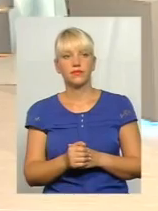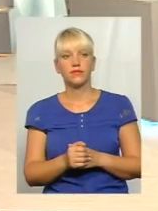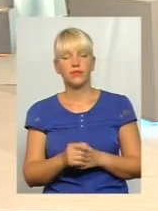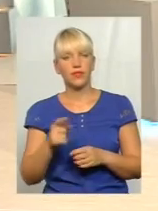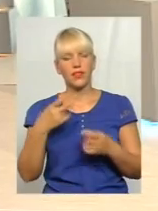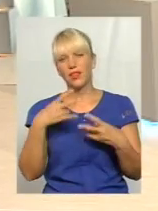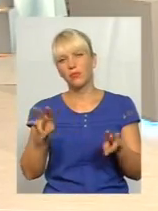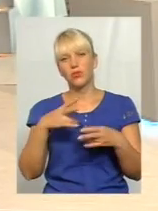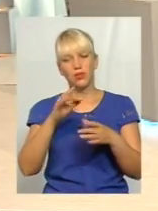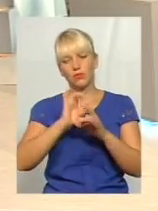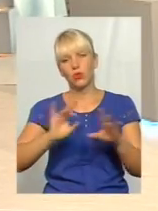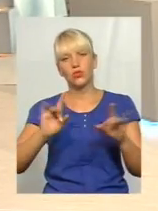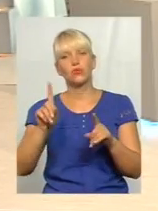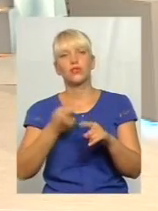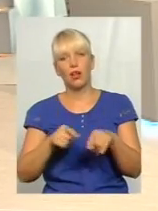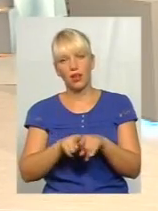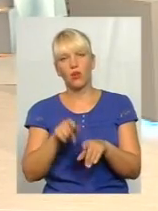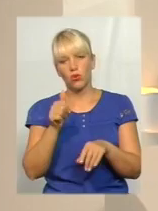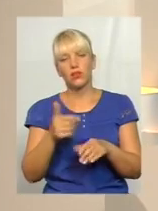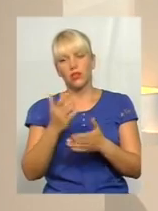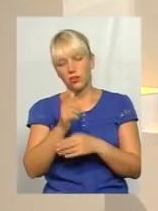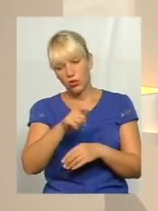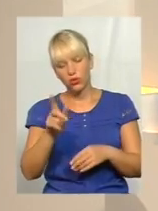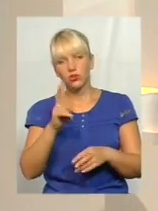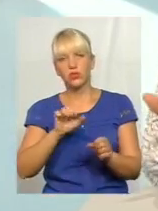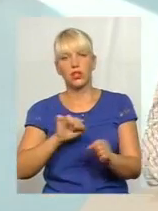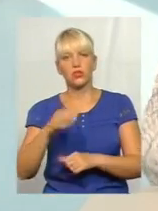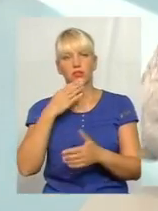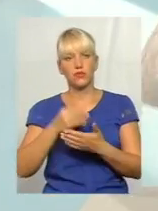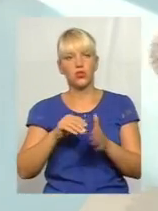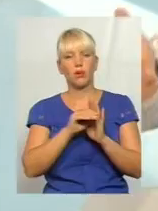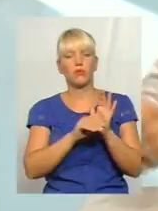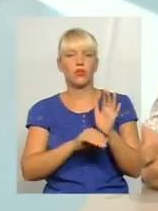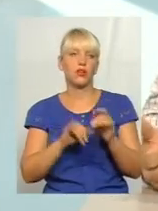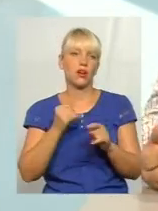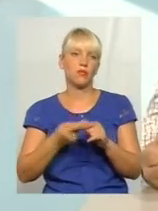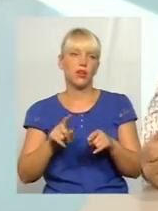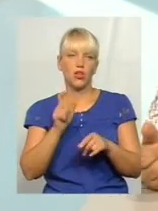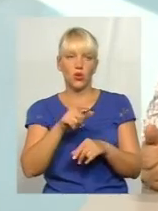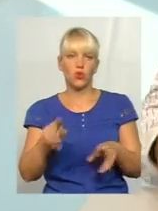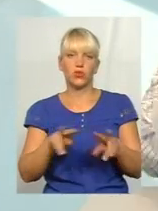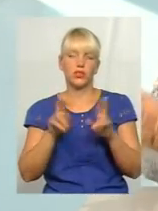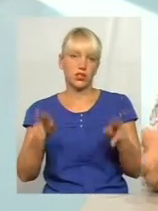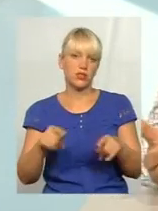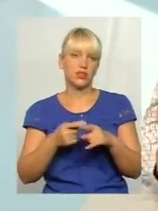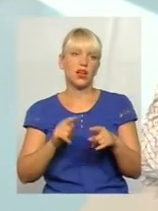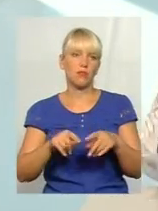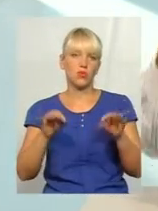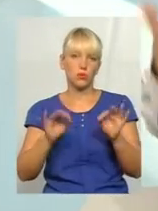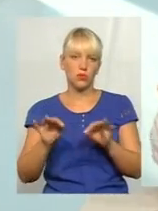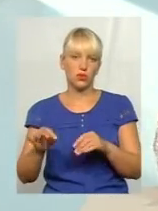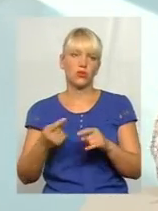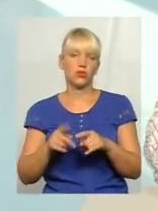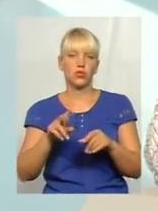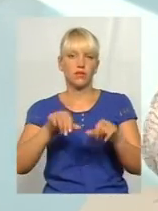зрозуміло є декілька кандидатур Вони захищають свою програму так би мовити да а потім люди так само суб'єктивно да комісія яка